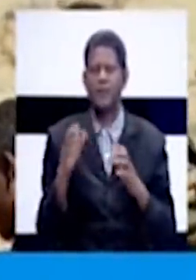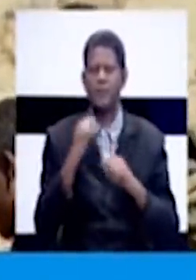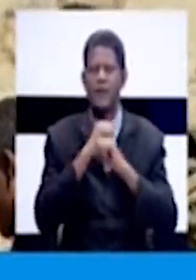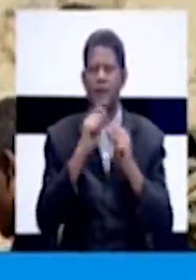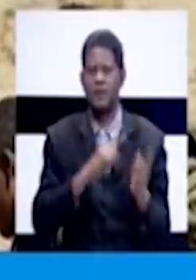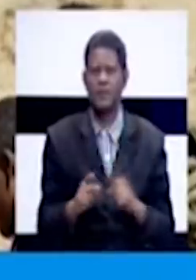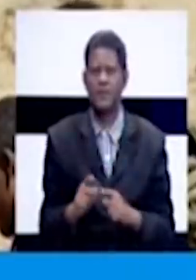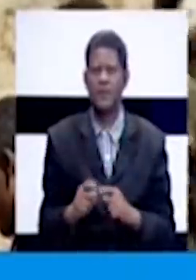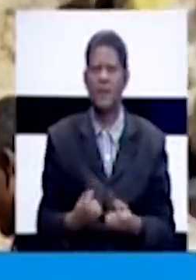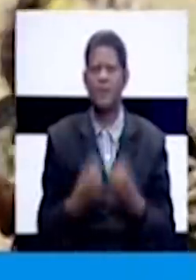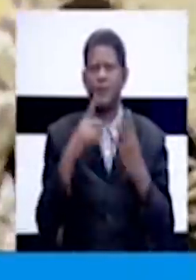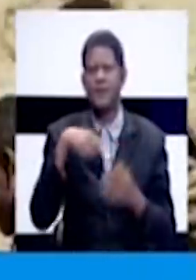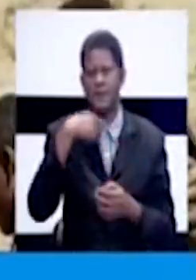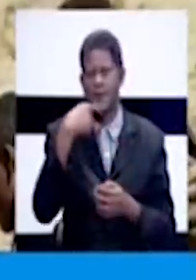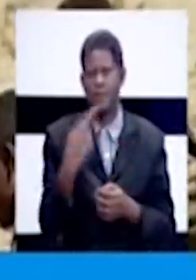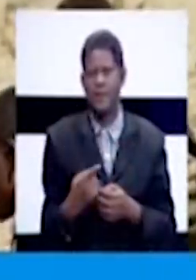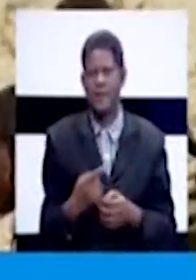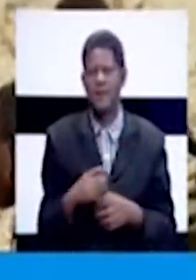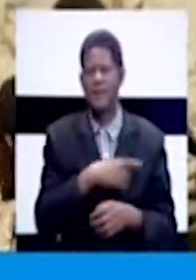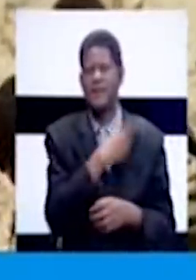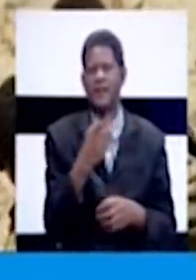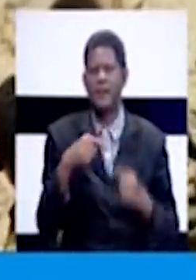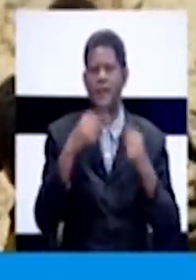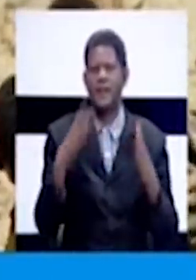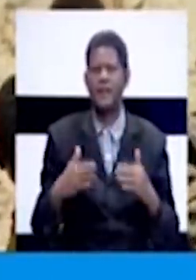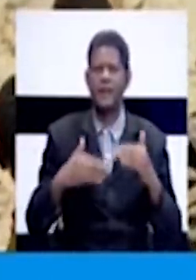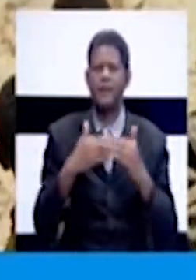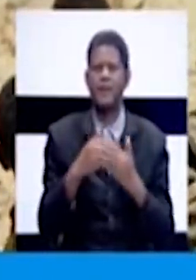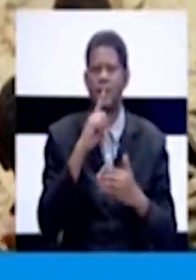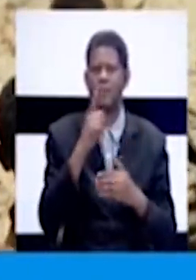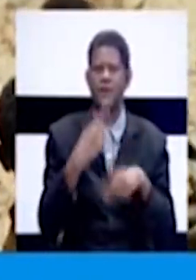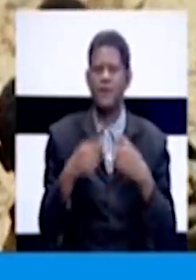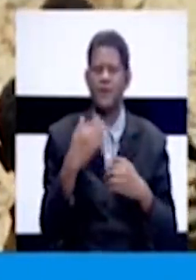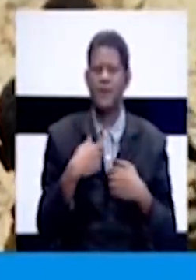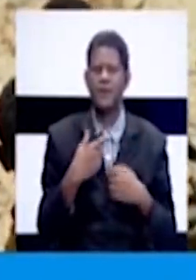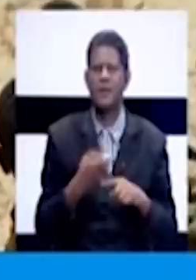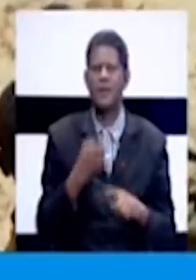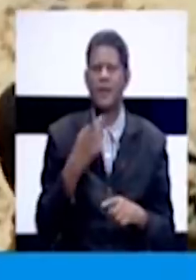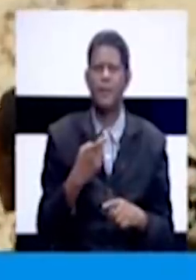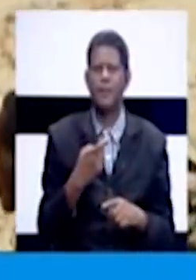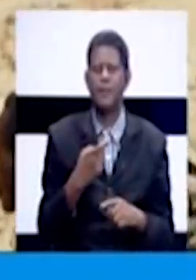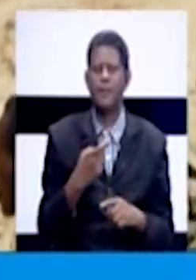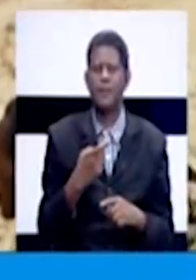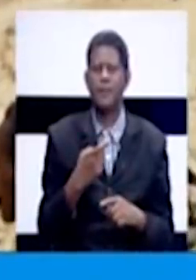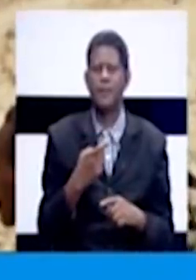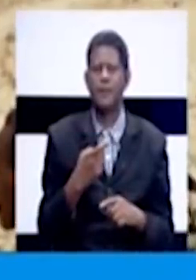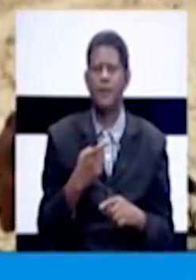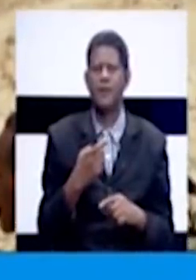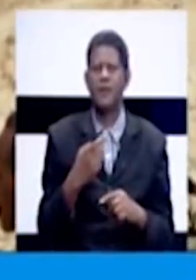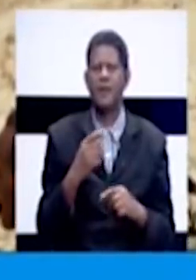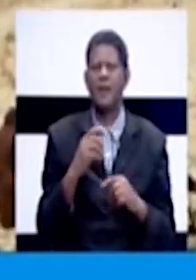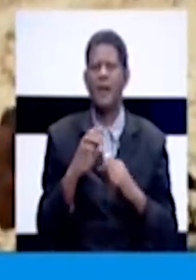مختون. بركز ولو كسراتها تفتسأل عندها بس إحنا هنا مسينا. كاب حد